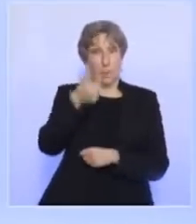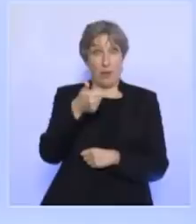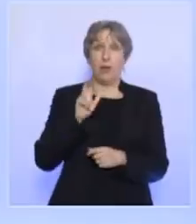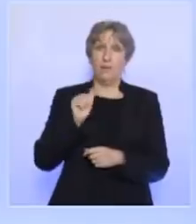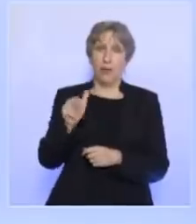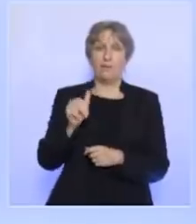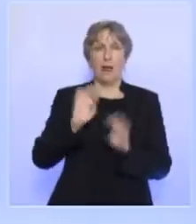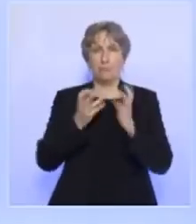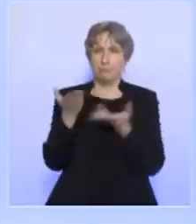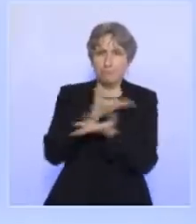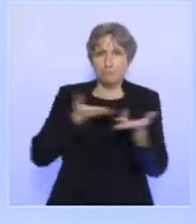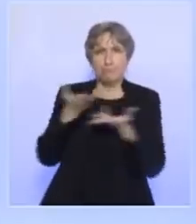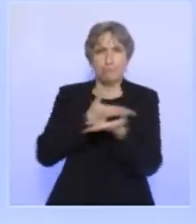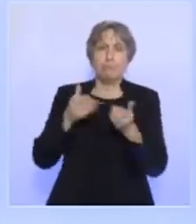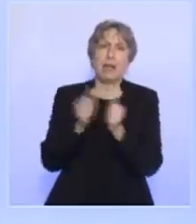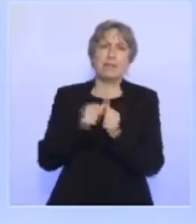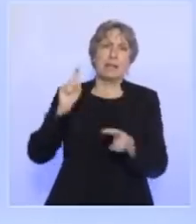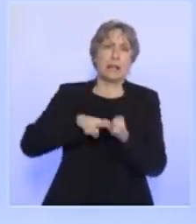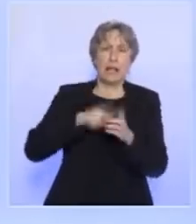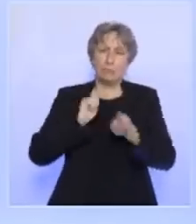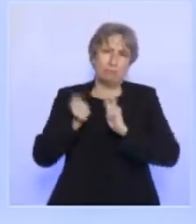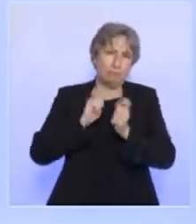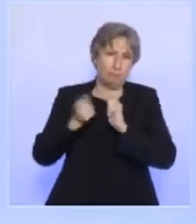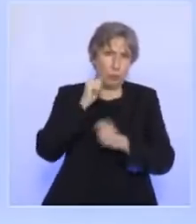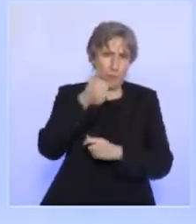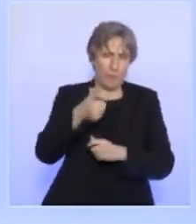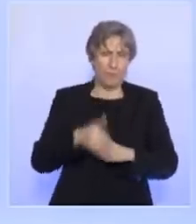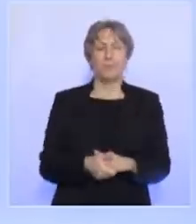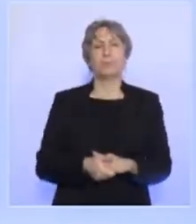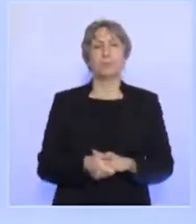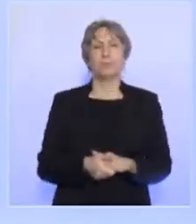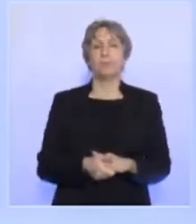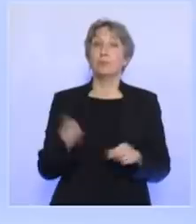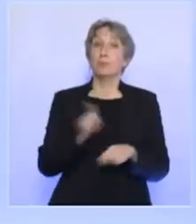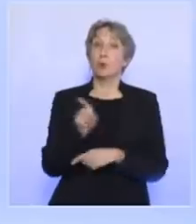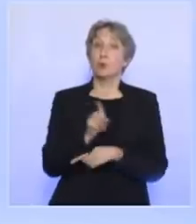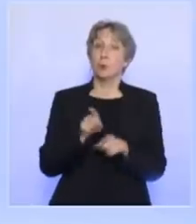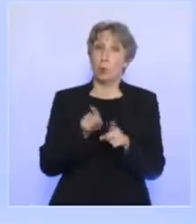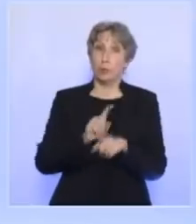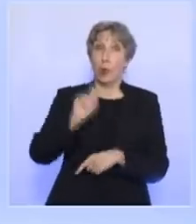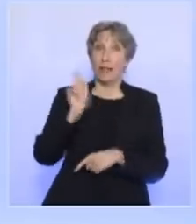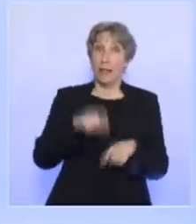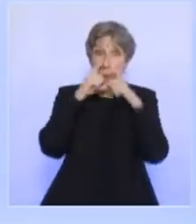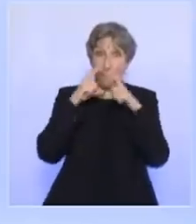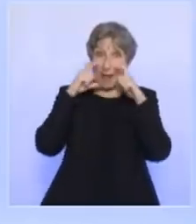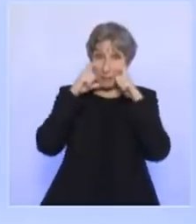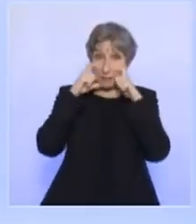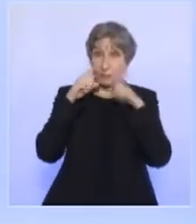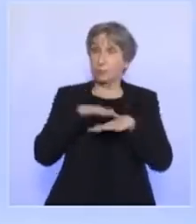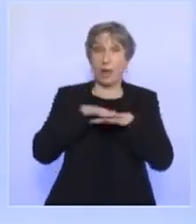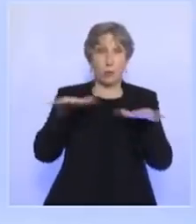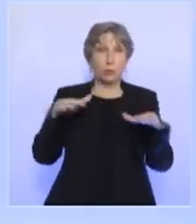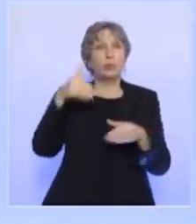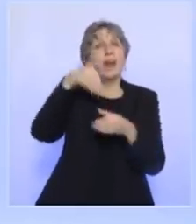une concertation avec les partenaires sociaux. Par ailleurs, l'obligation du masque, déjà partout applicable